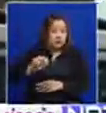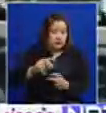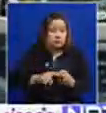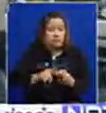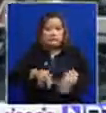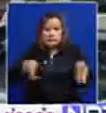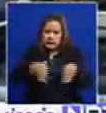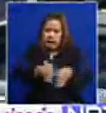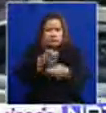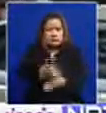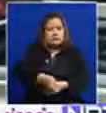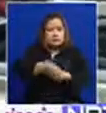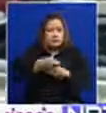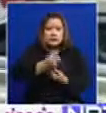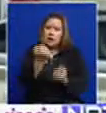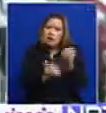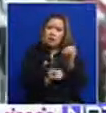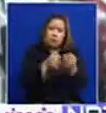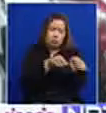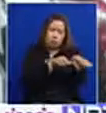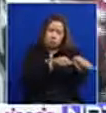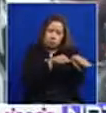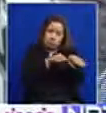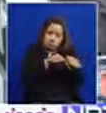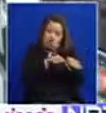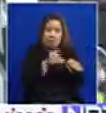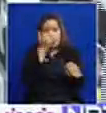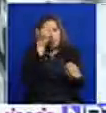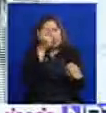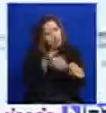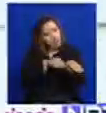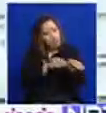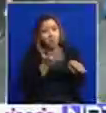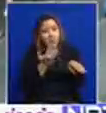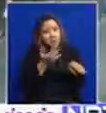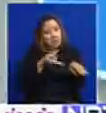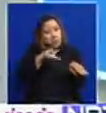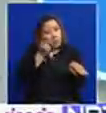ณใกล้เคียงการจราจรเคลื่อนตัวได้ช้ามีปริมาณรถสะสมมาก